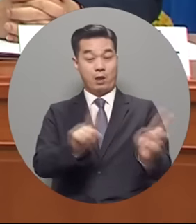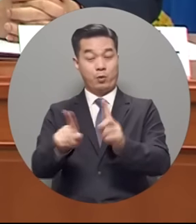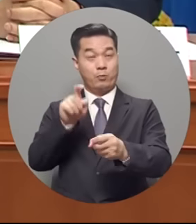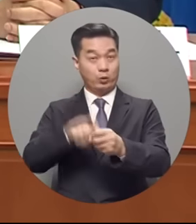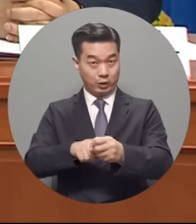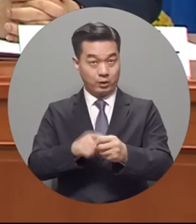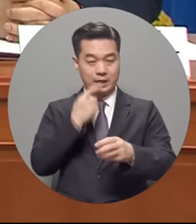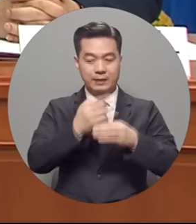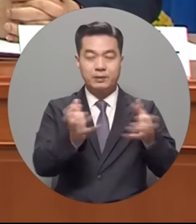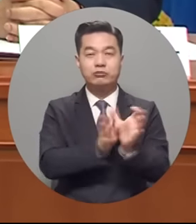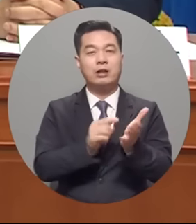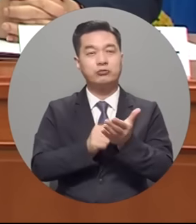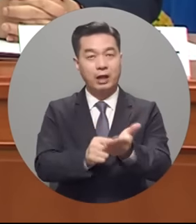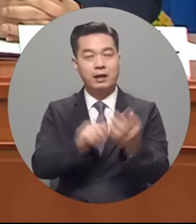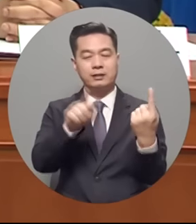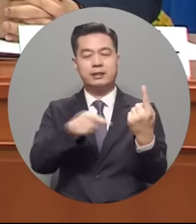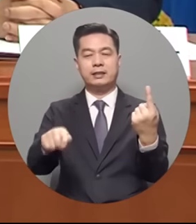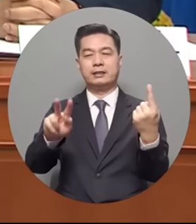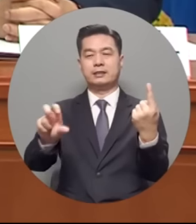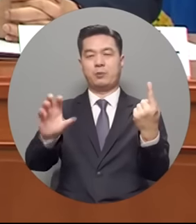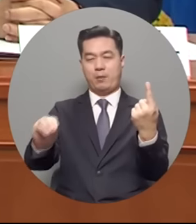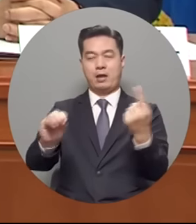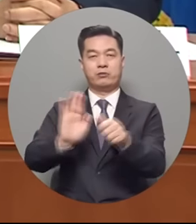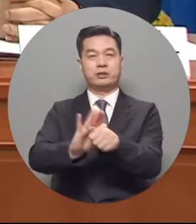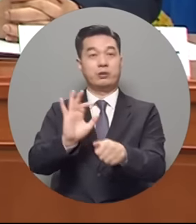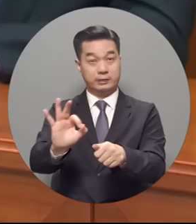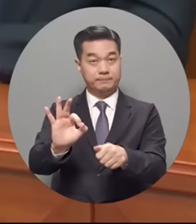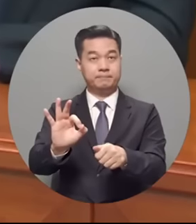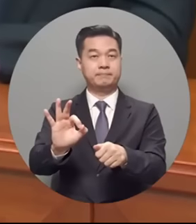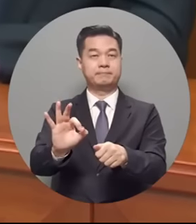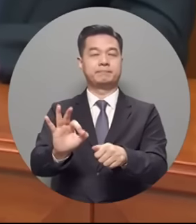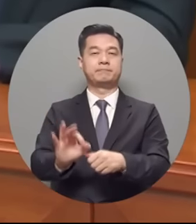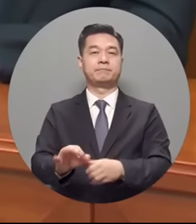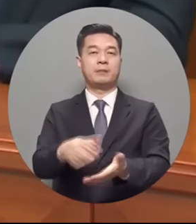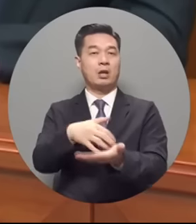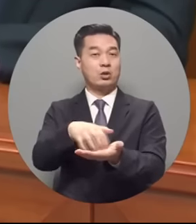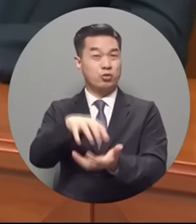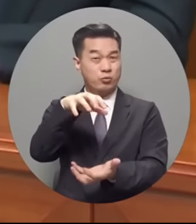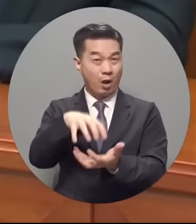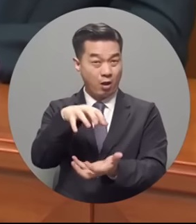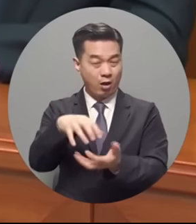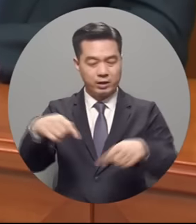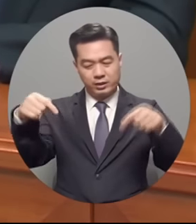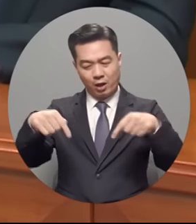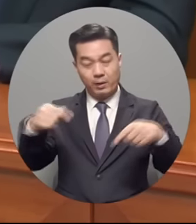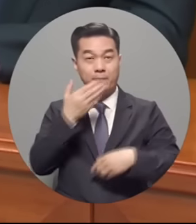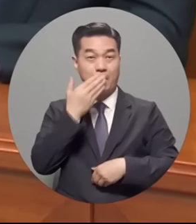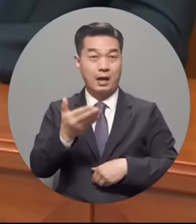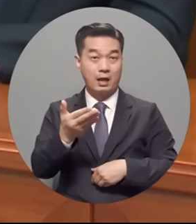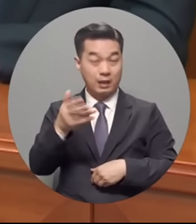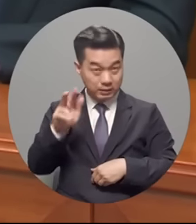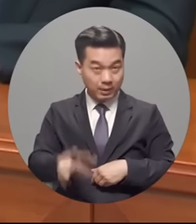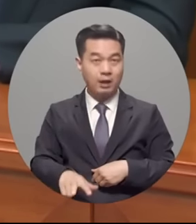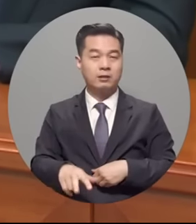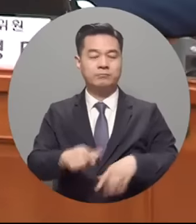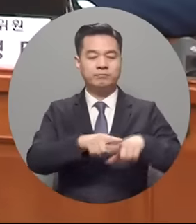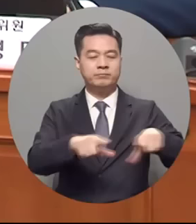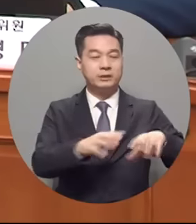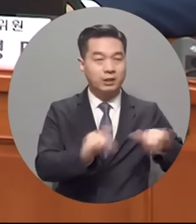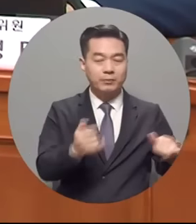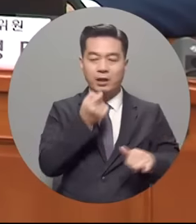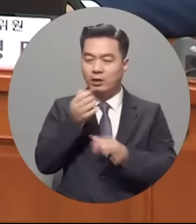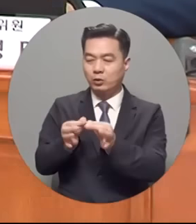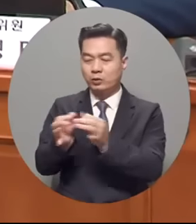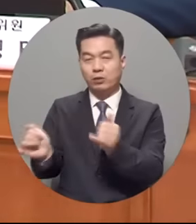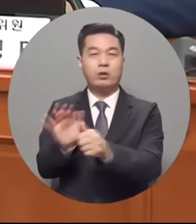민주당이 주장하는 1인당 25만 원 지원금은 규모는 협의 여지가 있다고도 했지만 서민과 소상공인 지원을